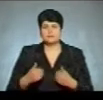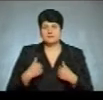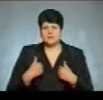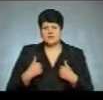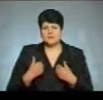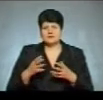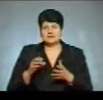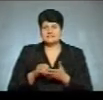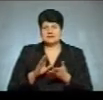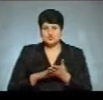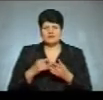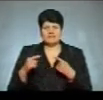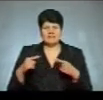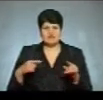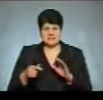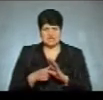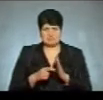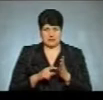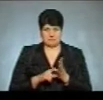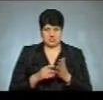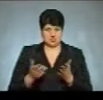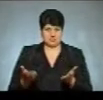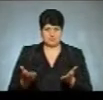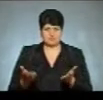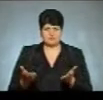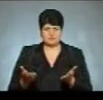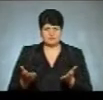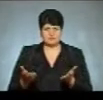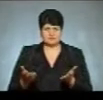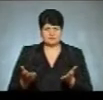ми зареєстровані в різних приміщеннях. Так.